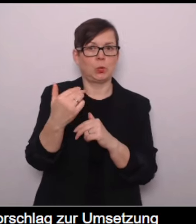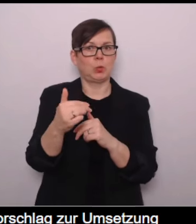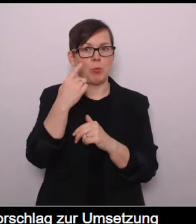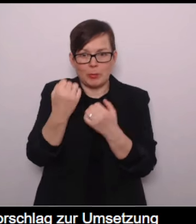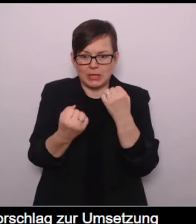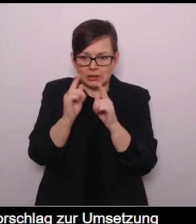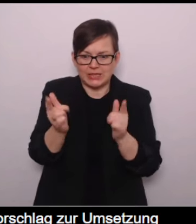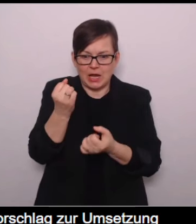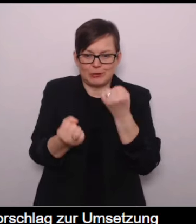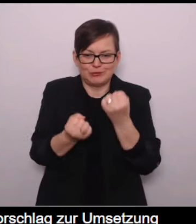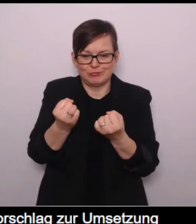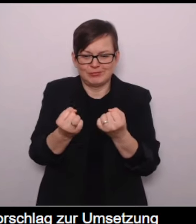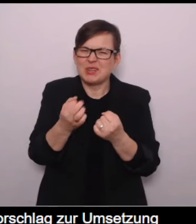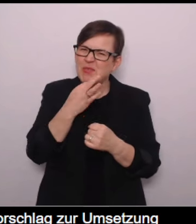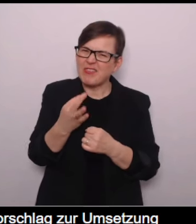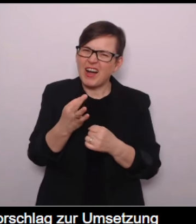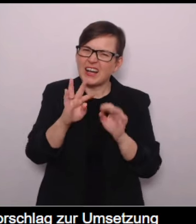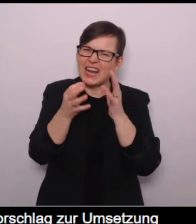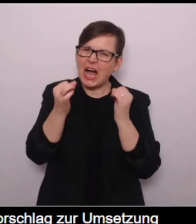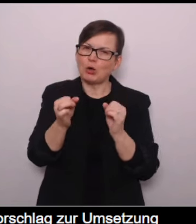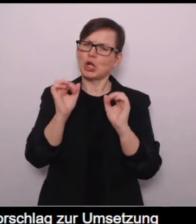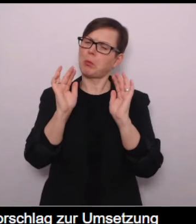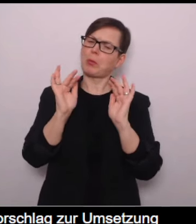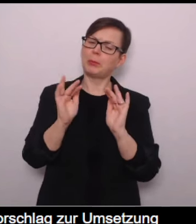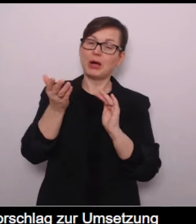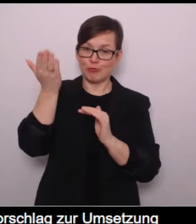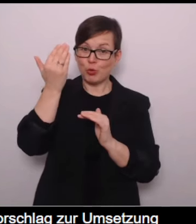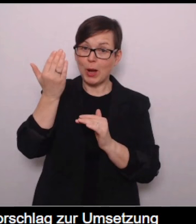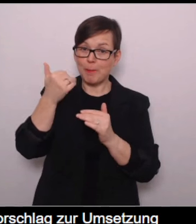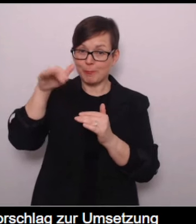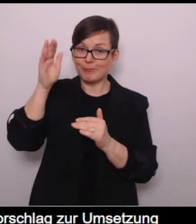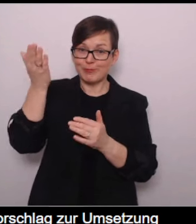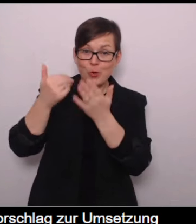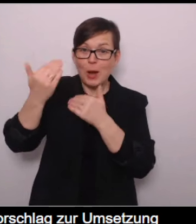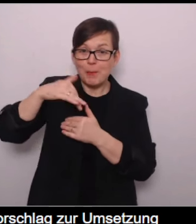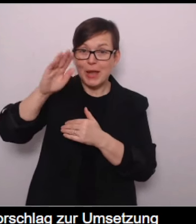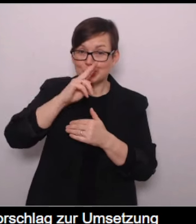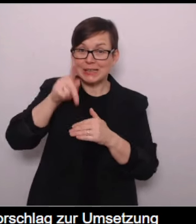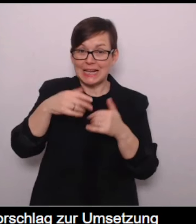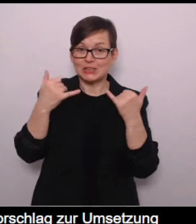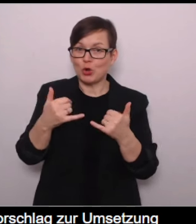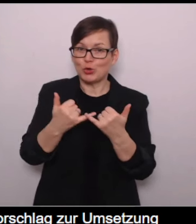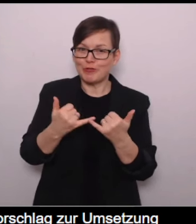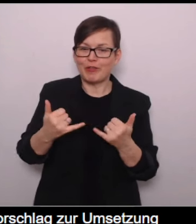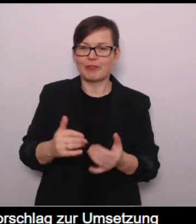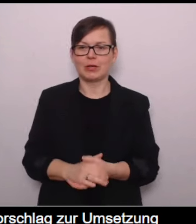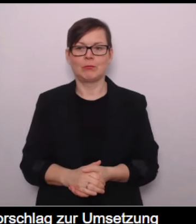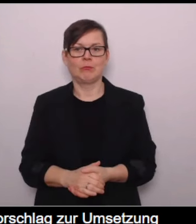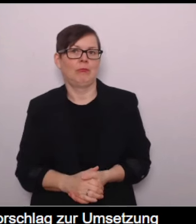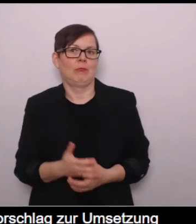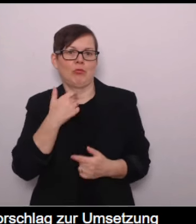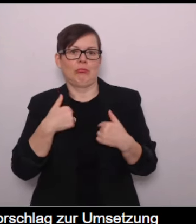Doppelhaushalt für Sie ganz persönlich als Finanzminister in bisher ungewohnt schwierigen Zeiten. Hat es früher mehr Spaß gemacht, Haushalte